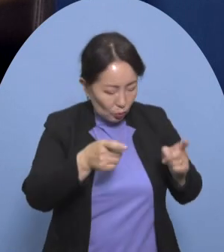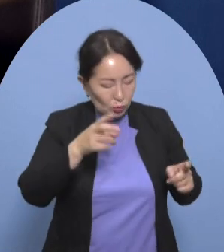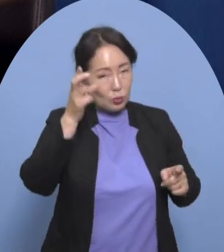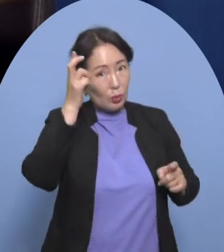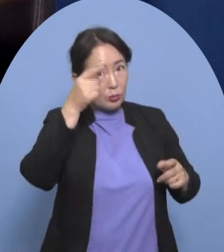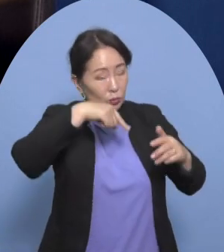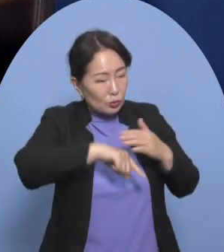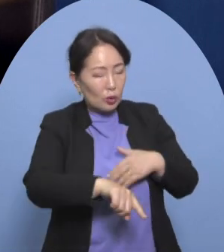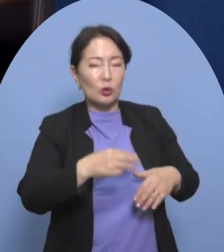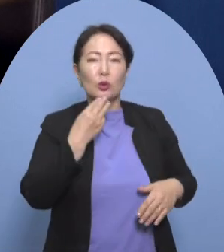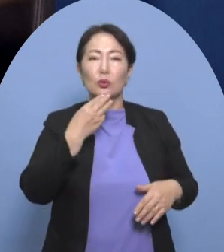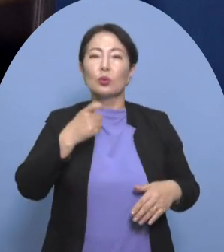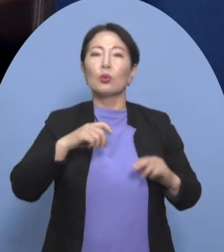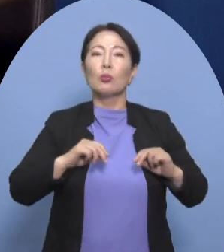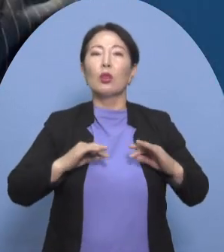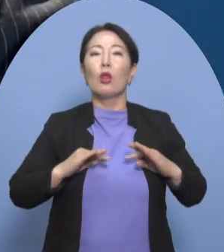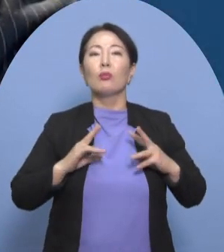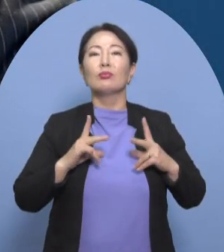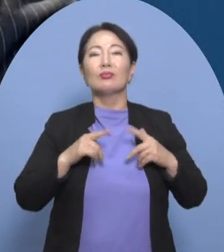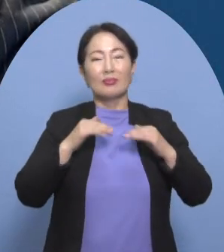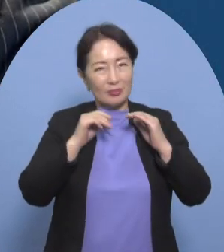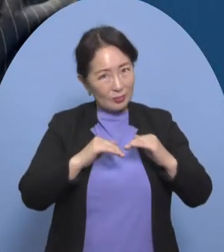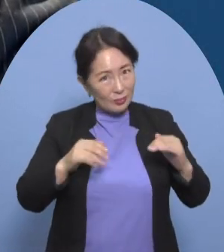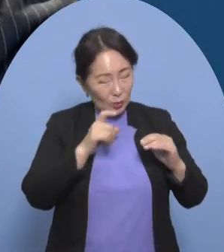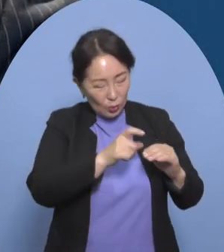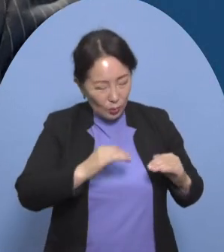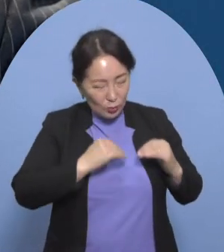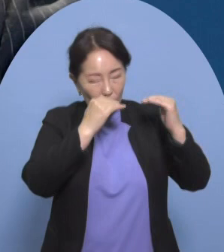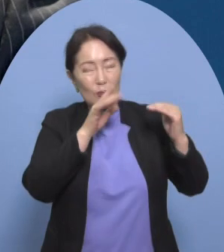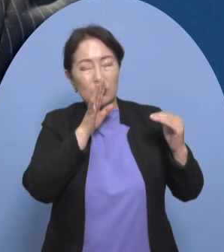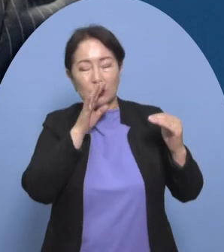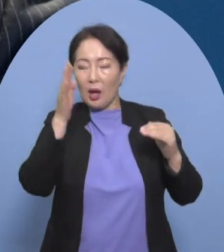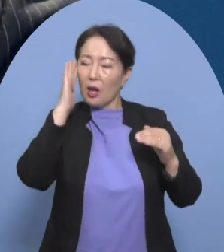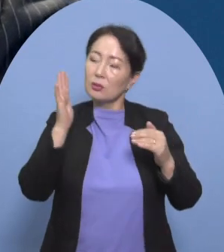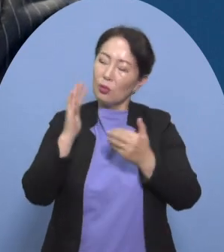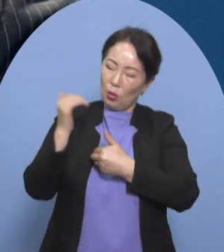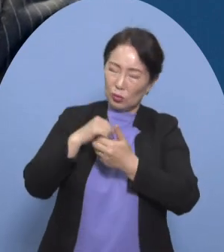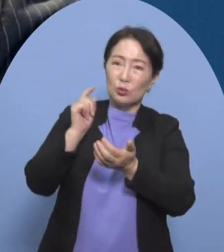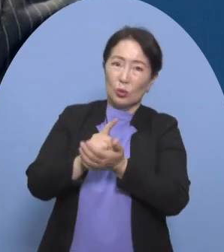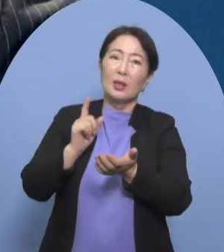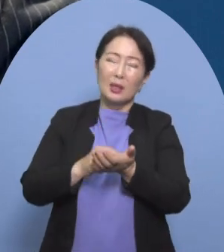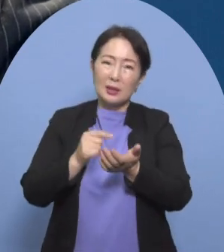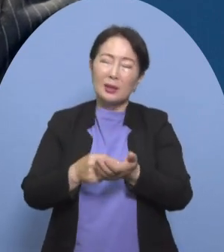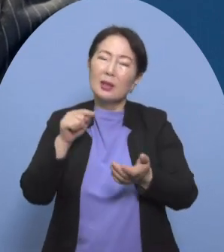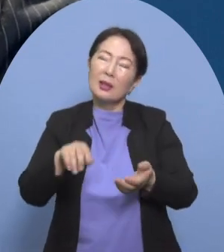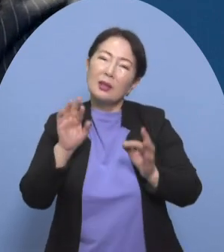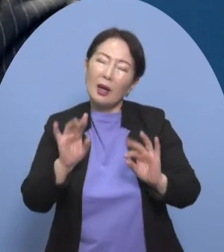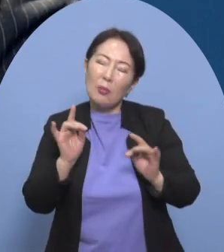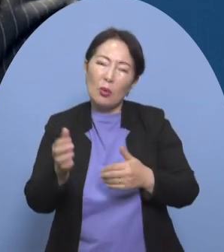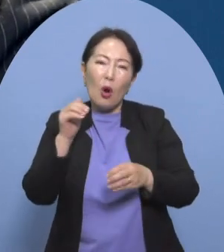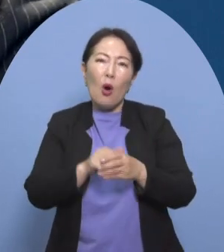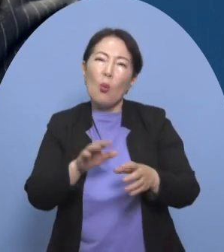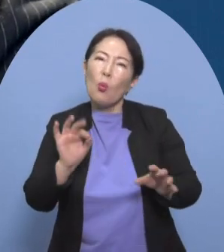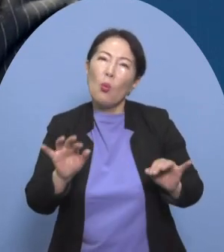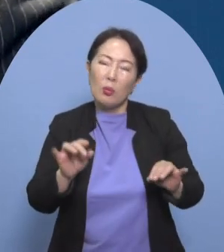за шударга бие хүн болж төлөвшөхөд эцэг эхчүүдийн оролцоо чухлаа гэд. За яг ямар оролцоотой болохыг нь хэлж